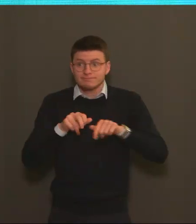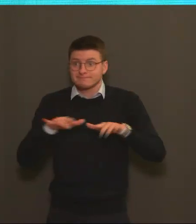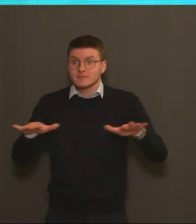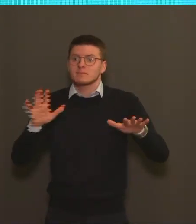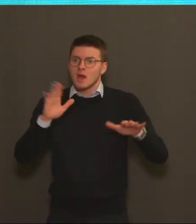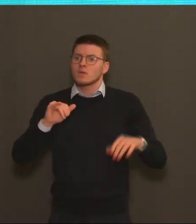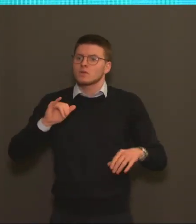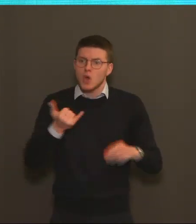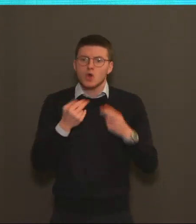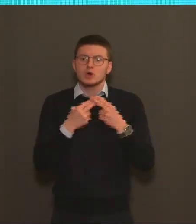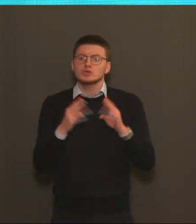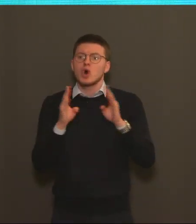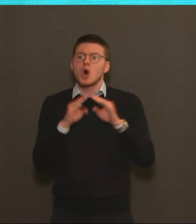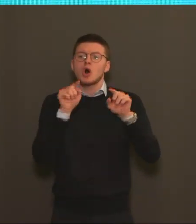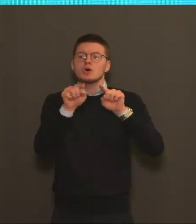beter doen.